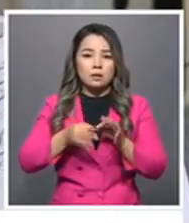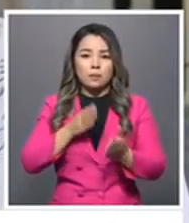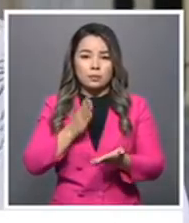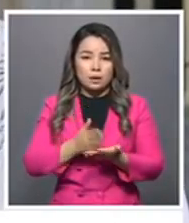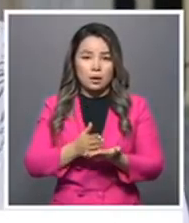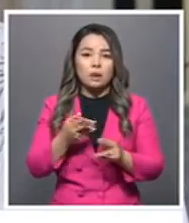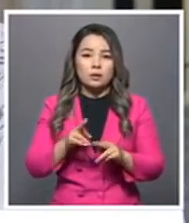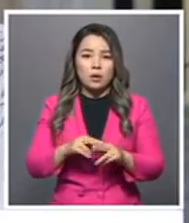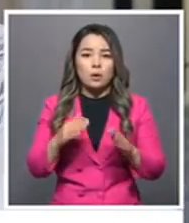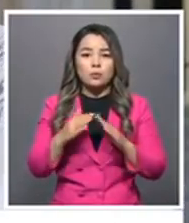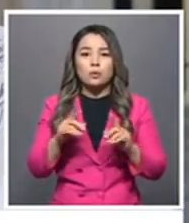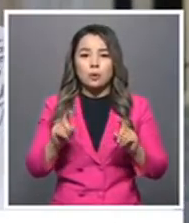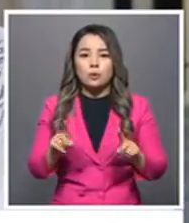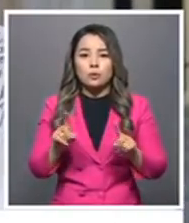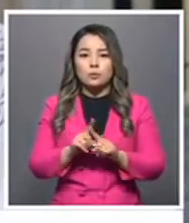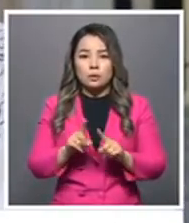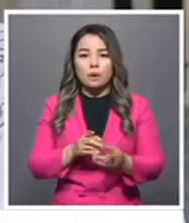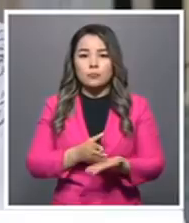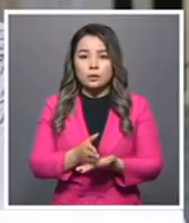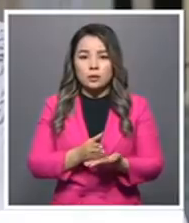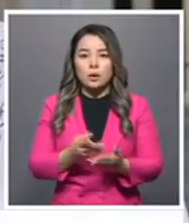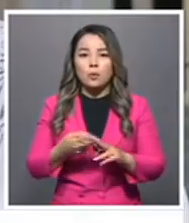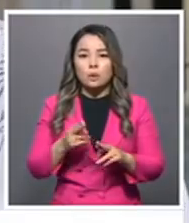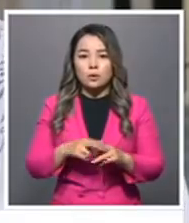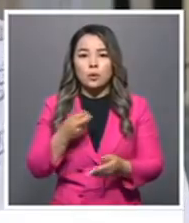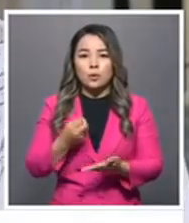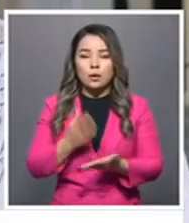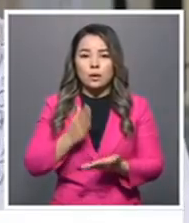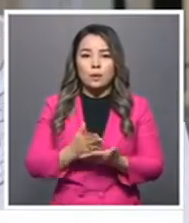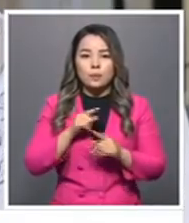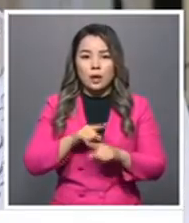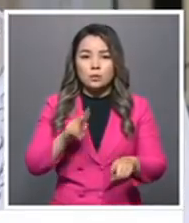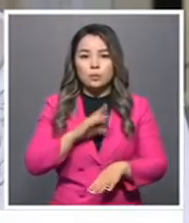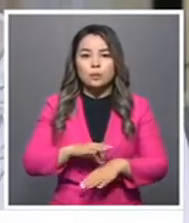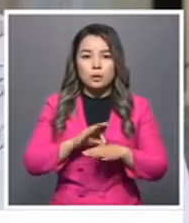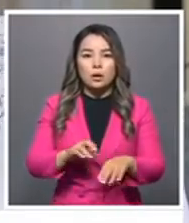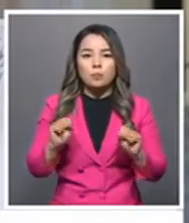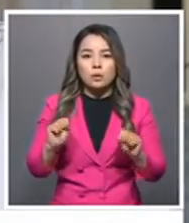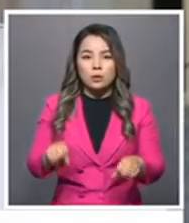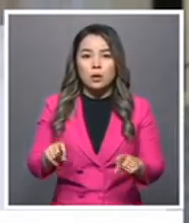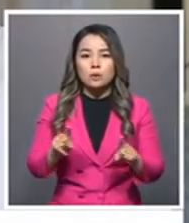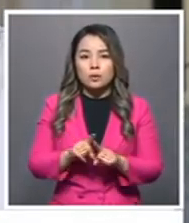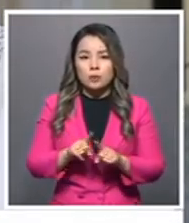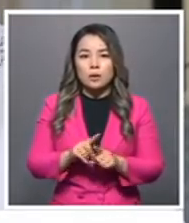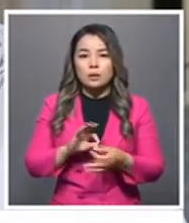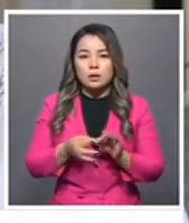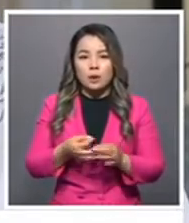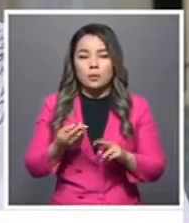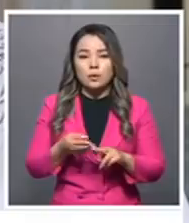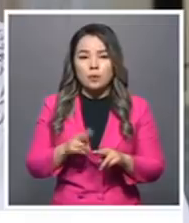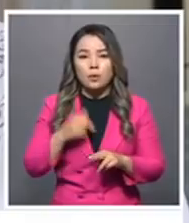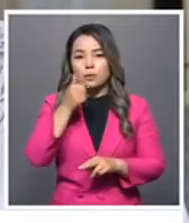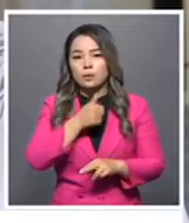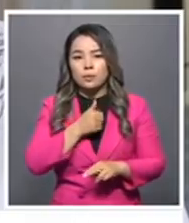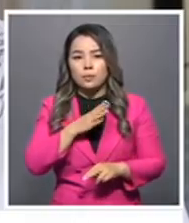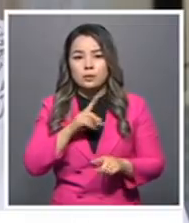үйде отырса да осы құндылықтарға, осы насихаттарға құлақ асса болады. Сондықтан биылғы Рамазан